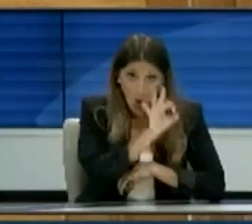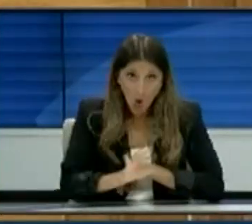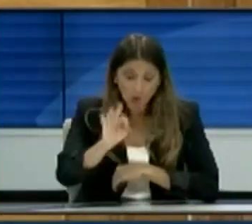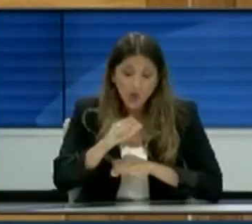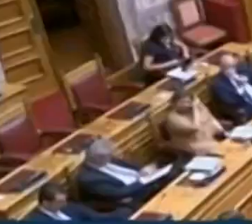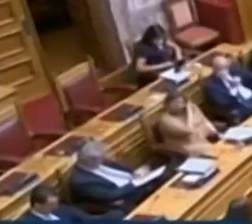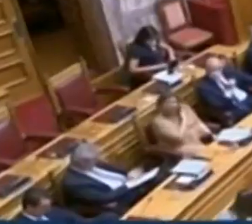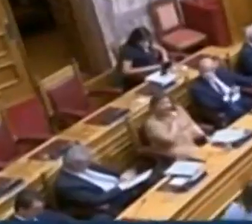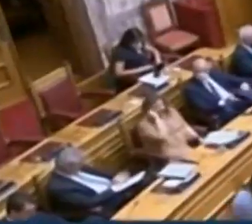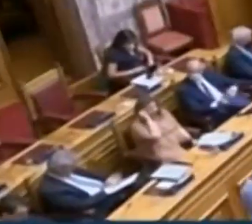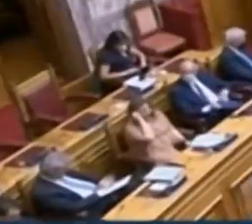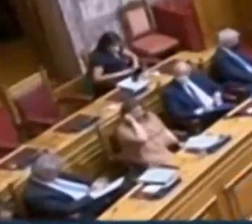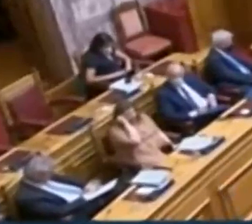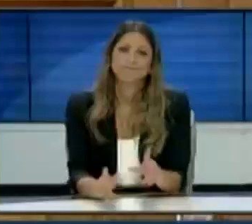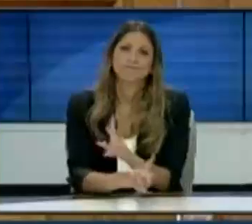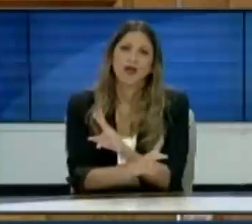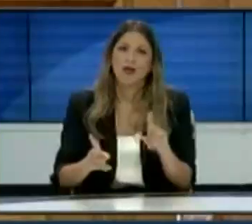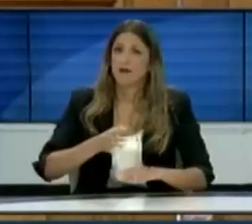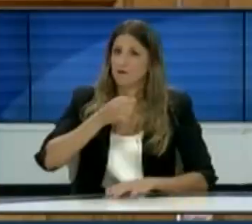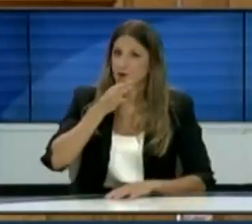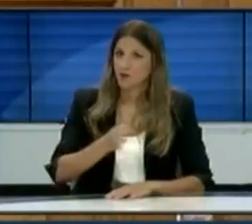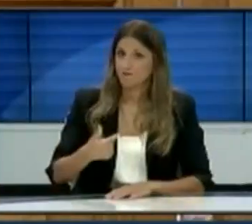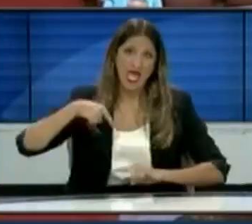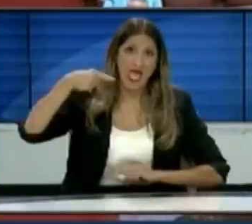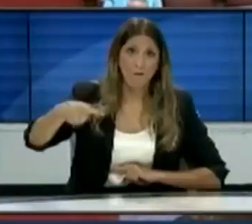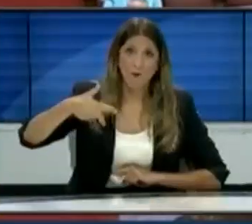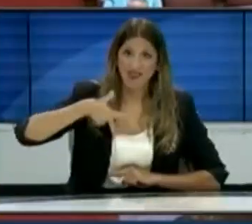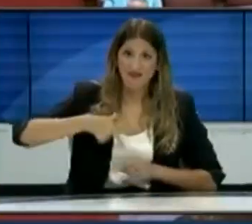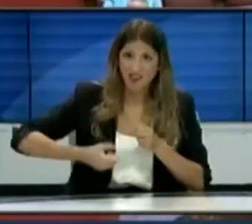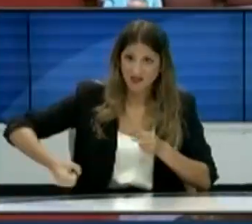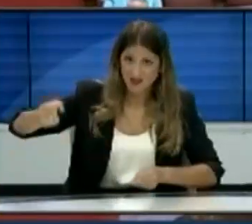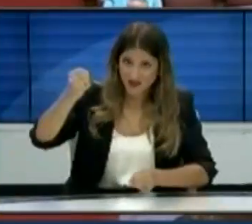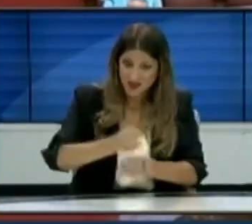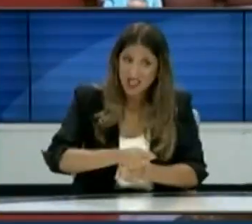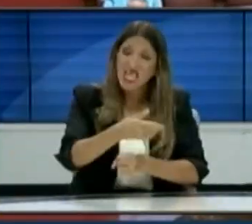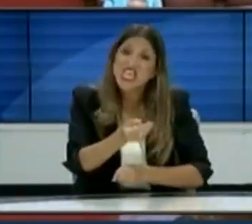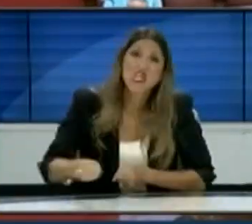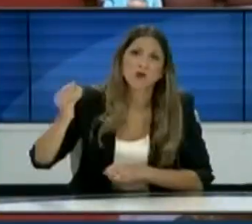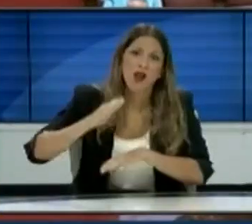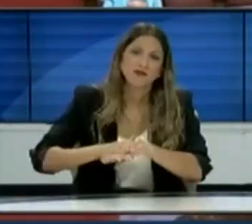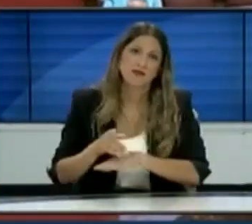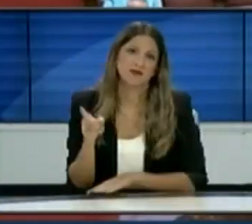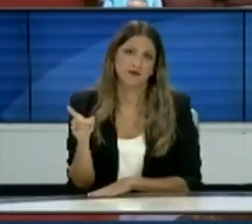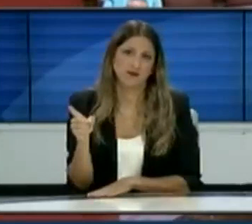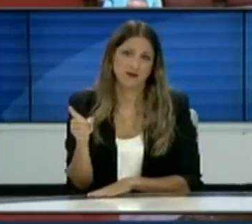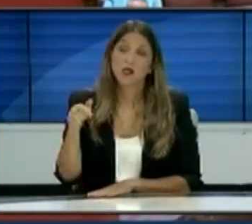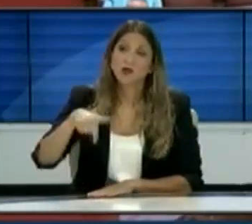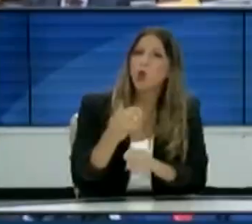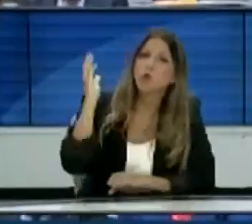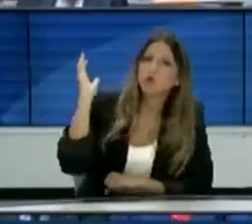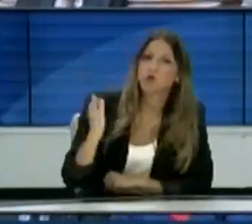τα λεγάμενά μου. Εμείς ζητάμε εδώ και 6 μήνες εκλογές. Σας ζητάω λοιπόν σήμερα να σταματήσετε να μαδάτε τη